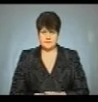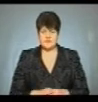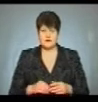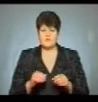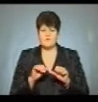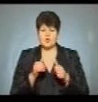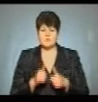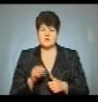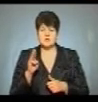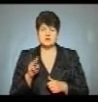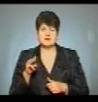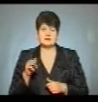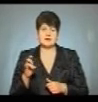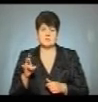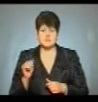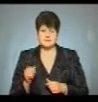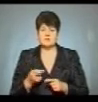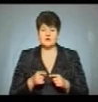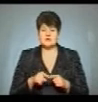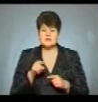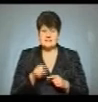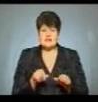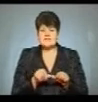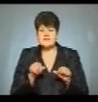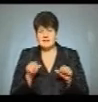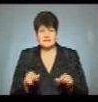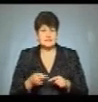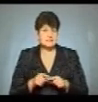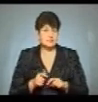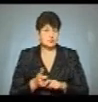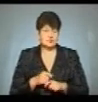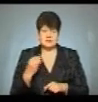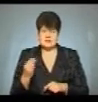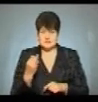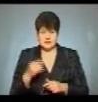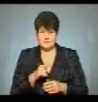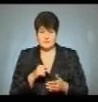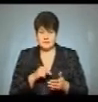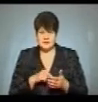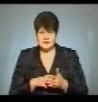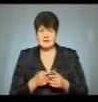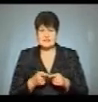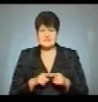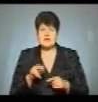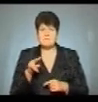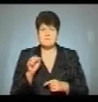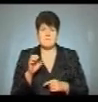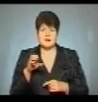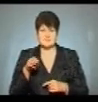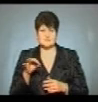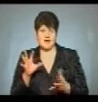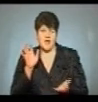і розведення військ на сході? Власне, про це відведення – це дуже цікаве питання, тому що це пастка для мене. Для